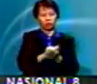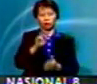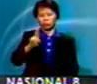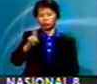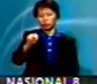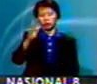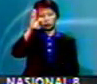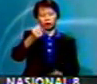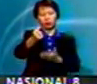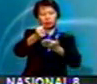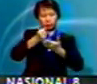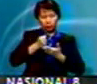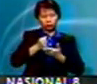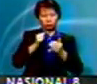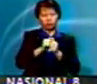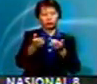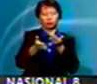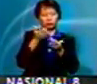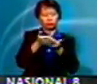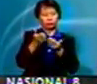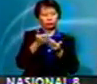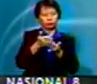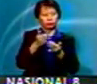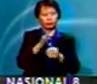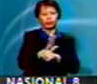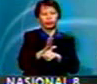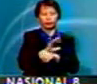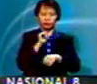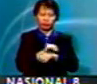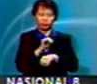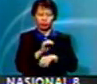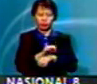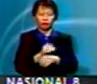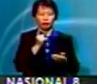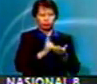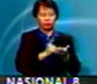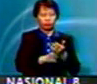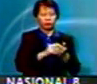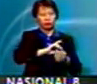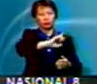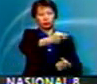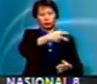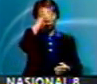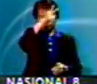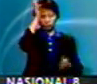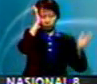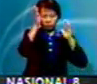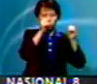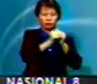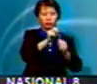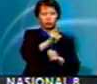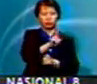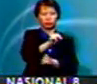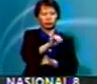akan membantu dengan kemudahan Business Advisory Council, perbincangan antara Kerajaan Malaysia dan United